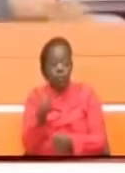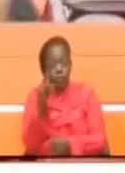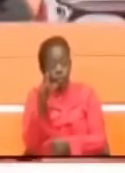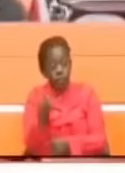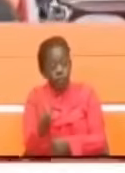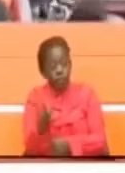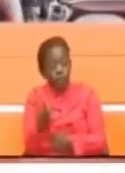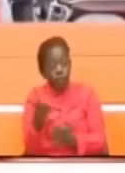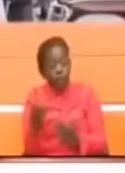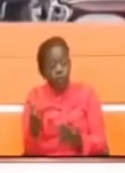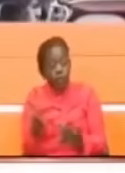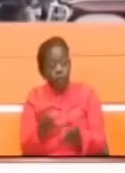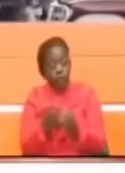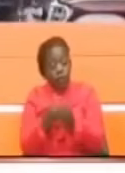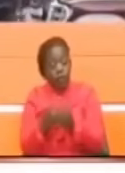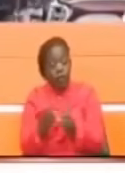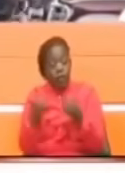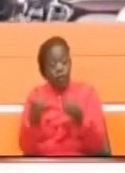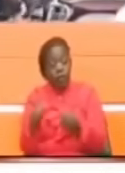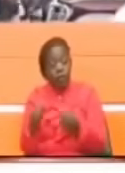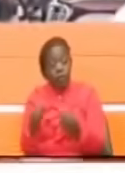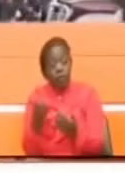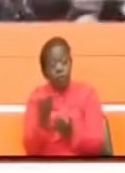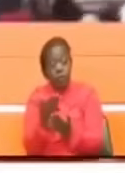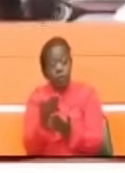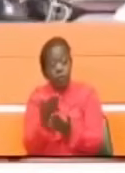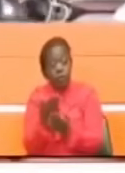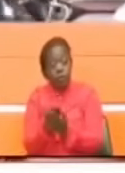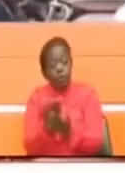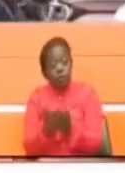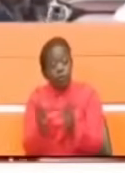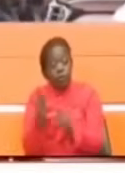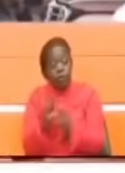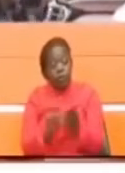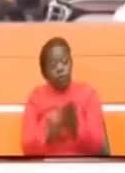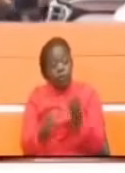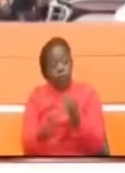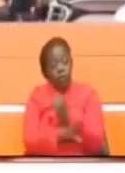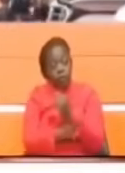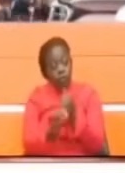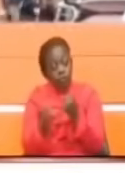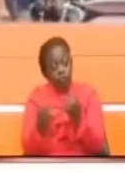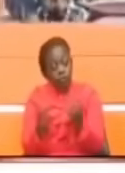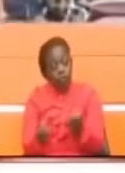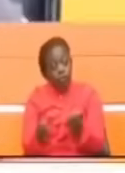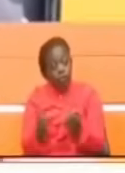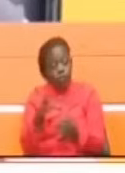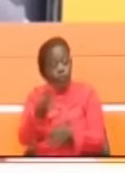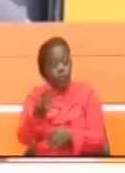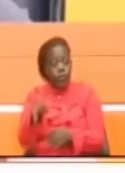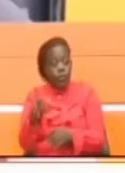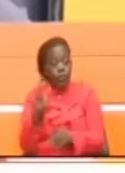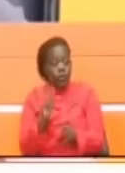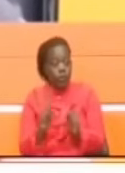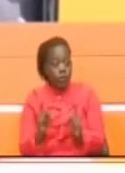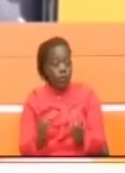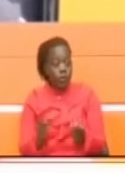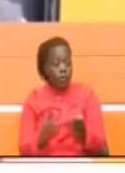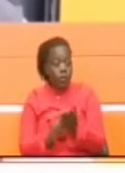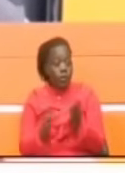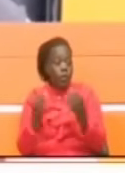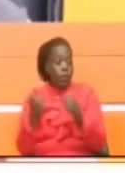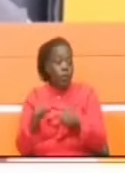Frank Major twala kwa boda boda mu Kampala afumira abantu abeyambisa omulimu gwakujja kugula bannakibuga batambulira mu piki